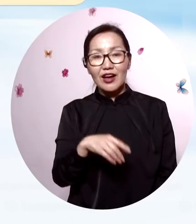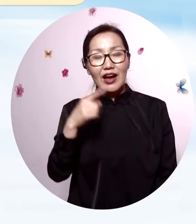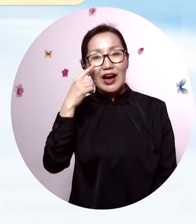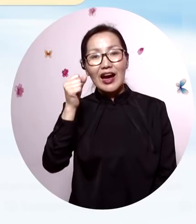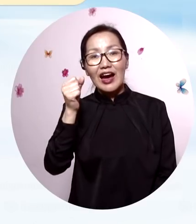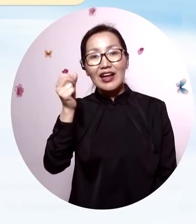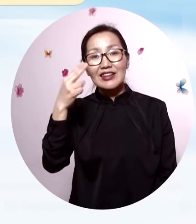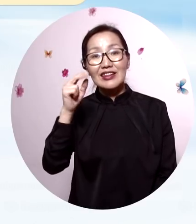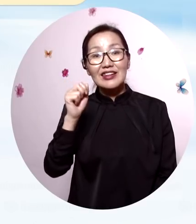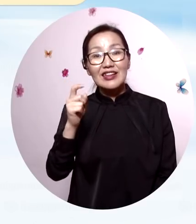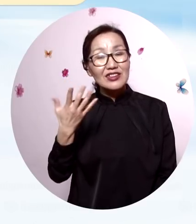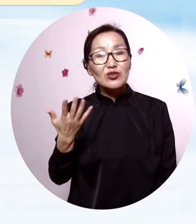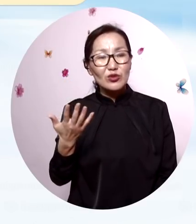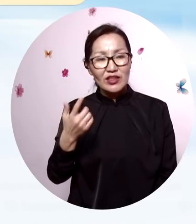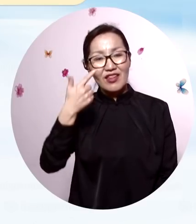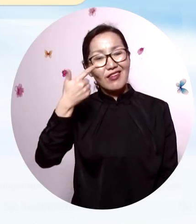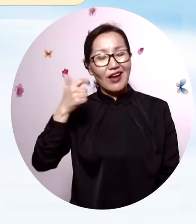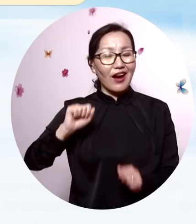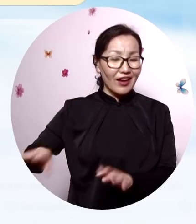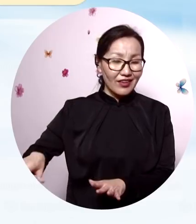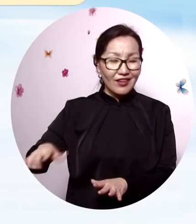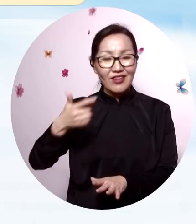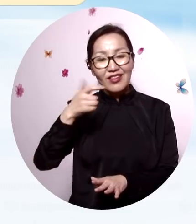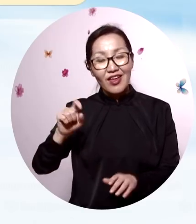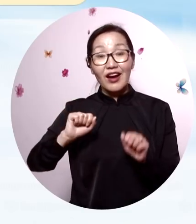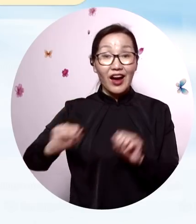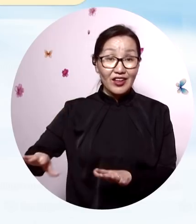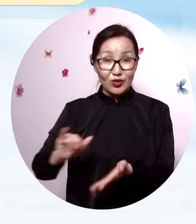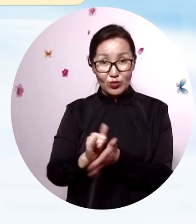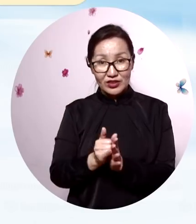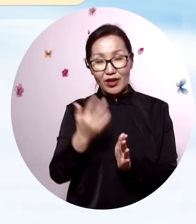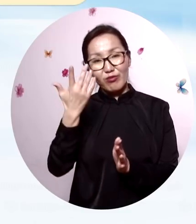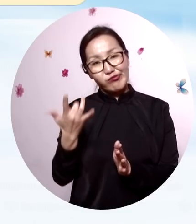алдах гэдэг маань гээх хаях гэсэн утгатай.